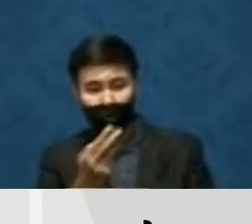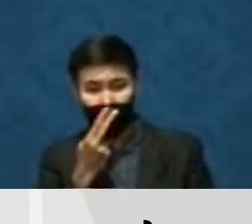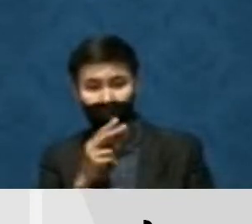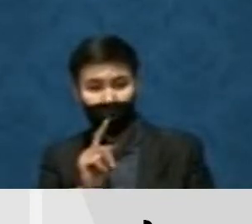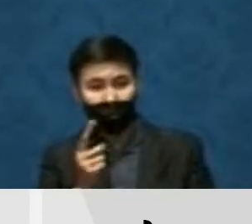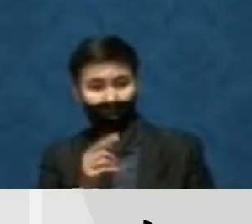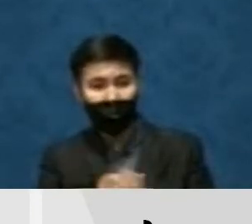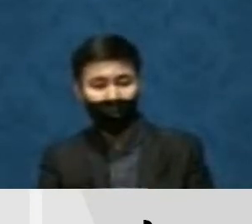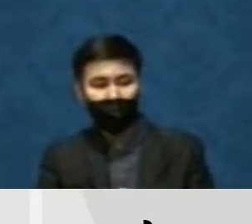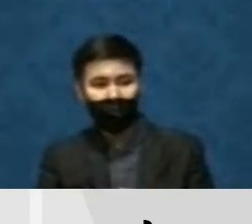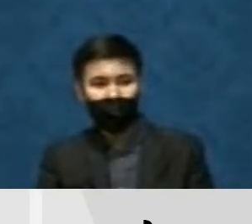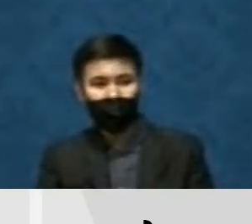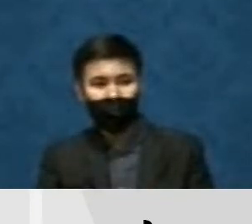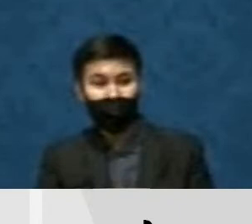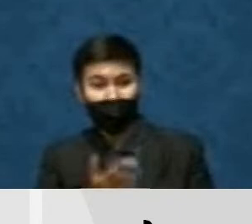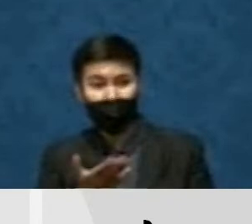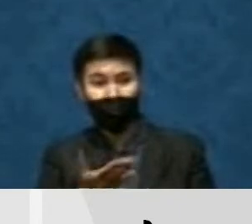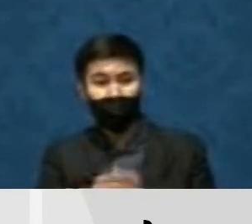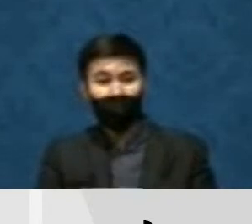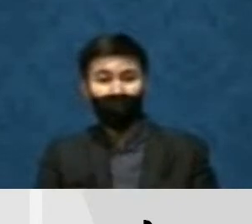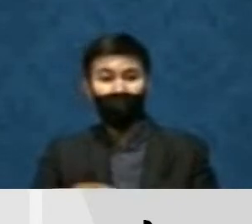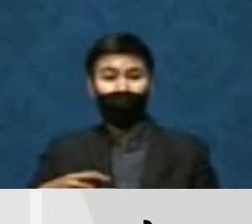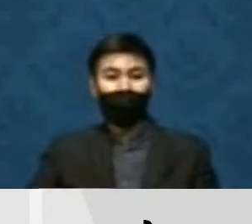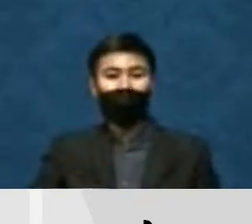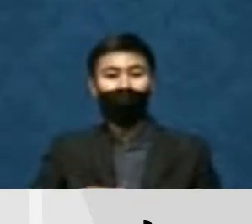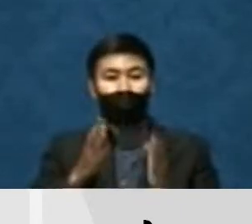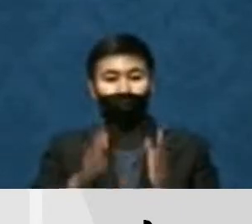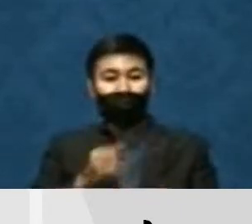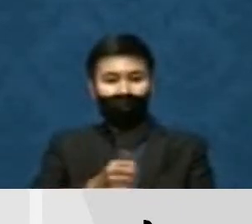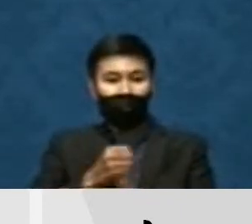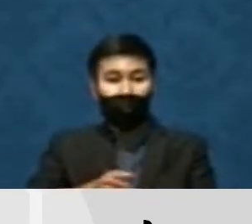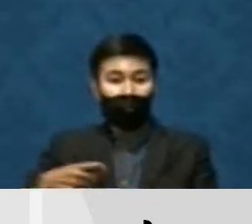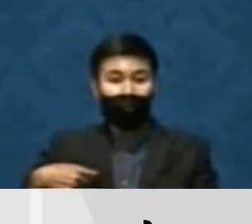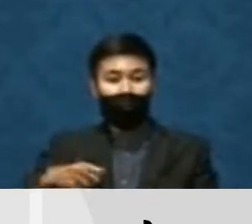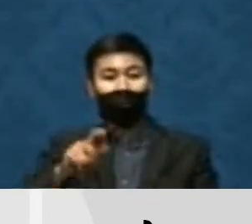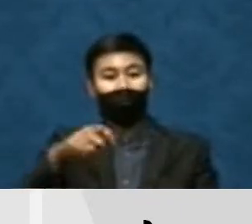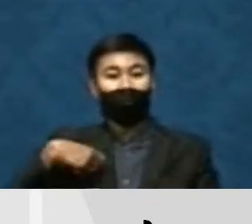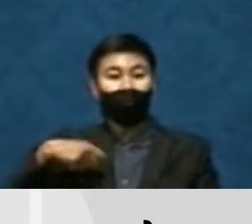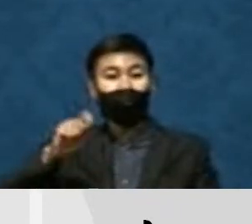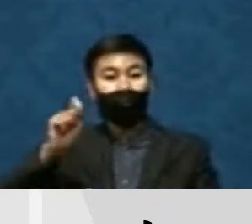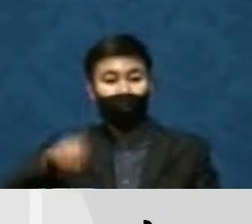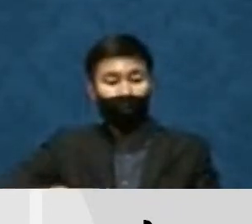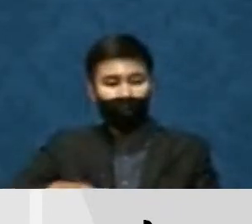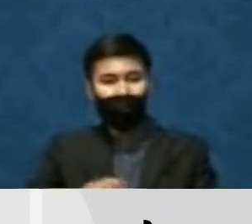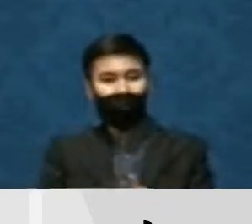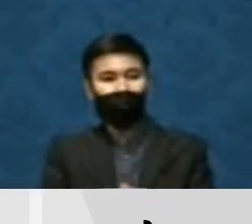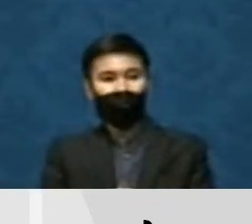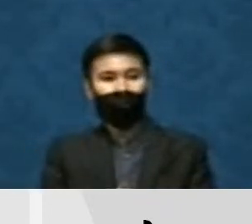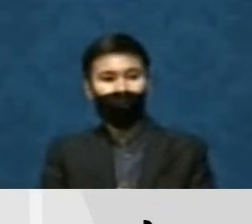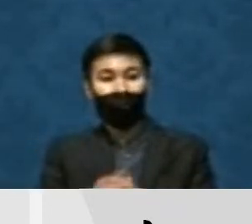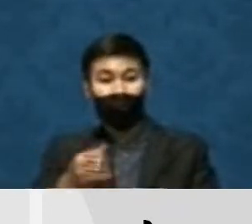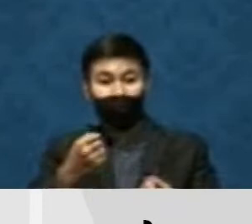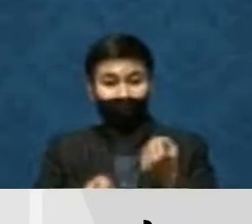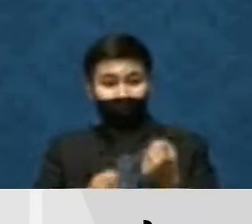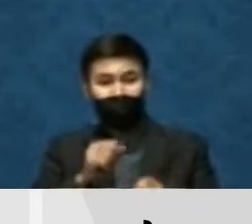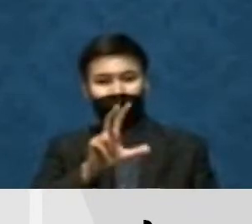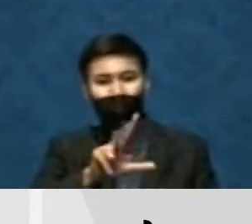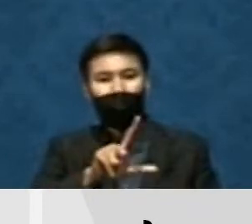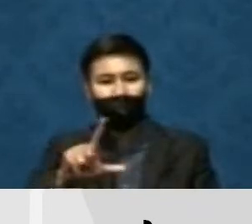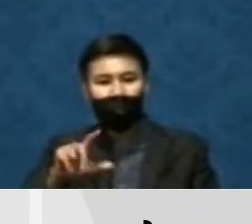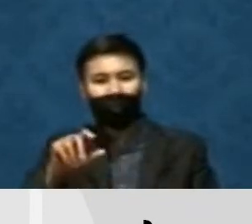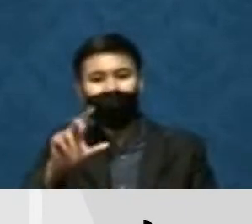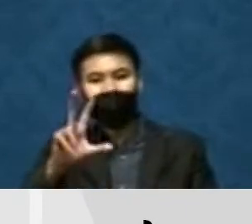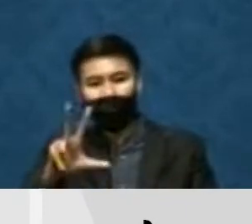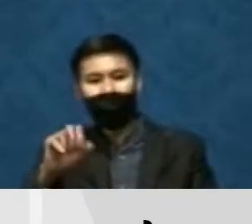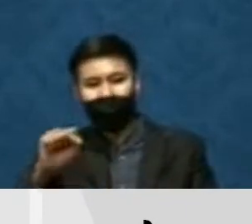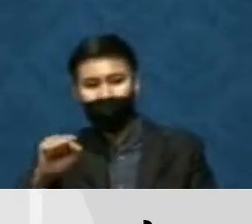ขอดูของอีกแปดท่านหน่อยตัวไล่แต่ท่านก็เป็นe350eครับก็คันละ 300 300บาท